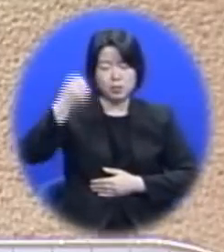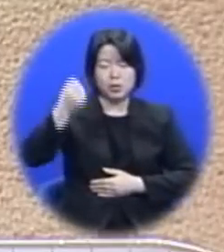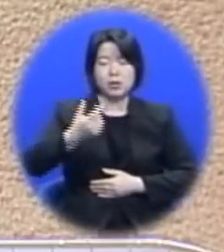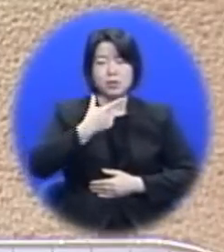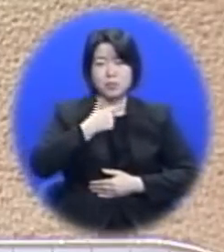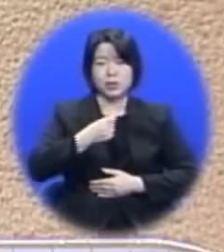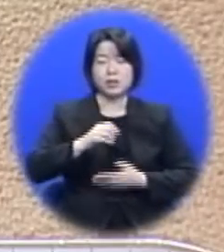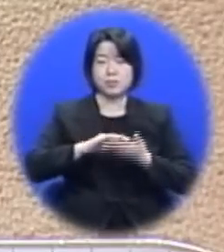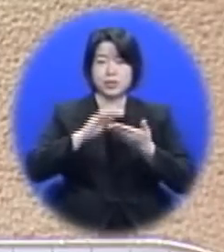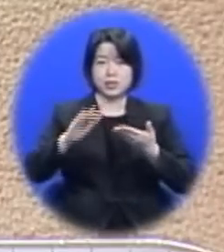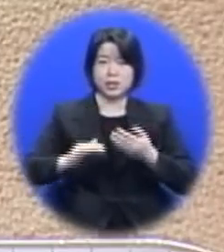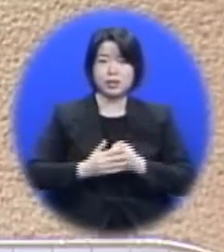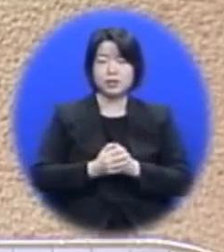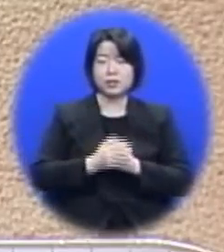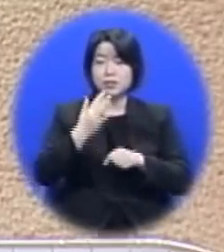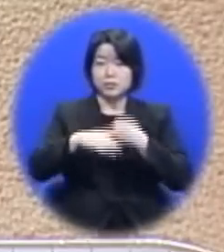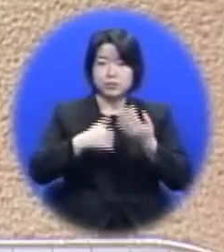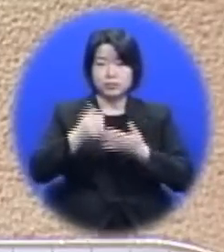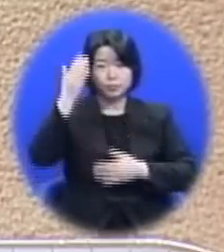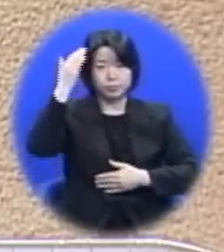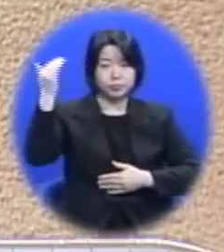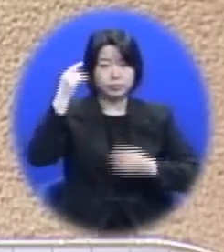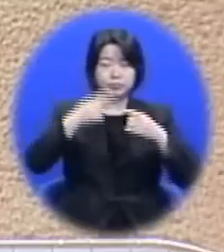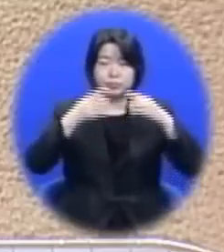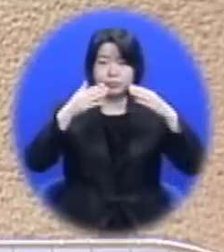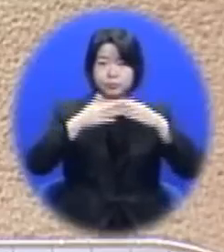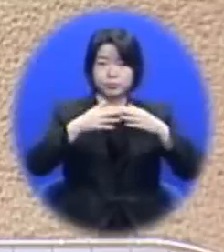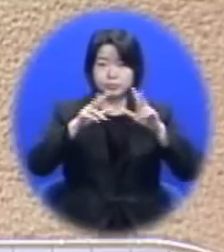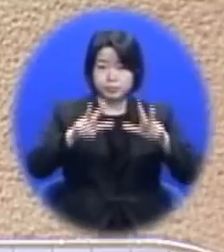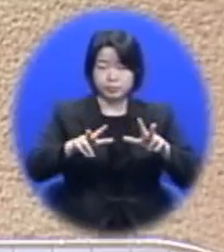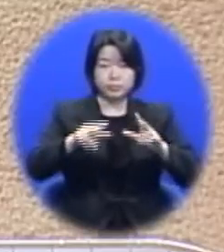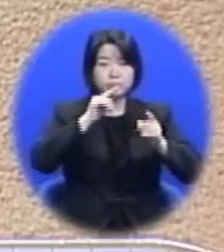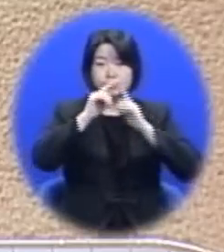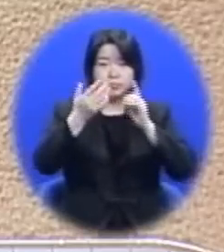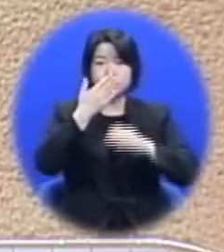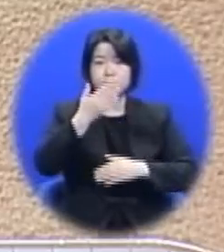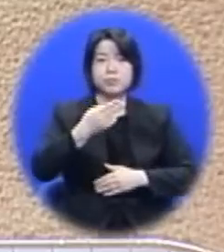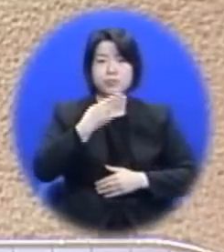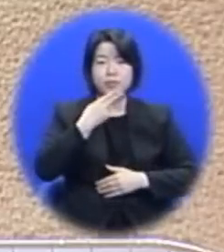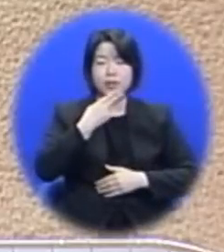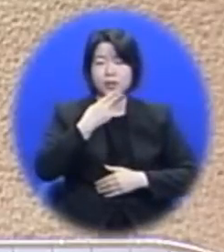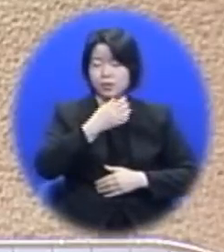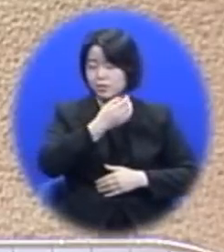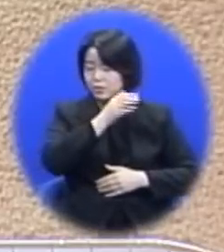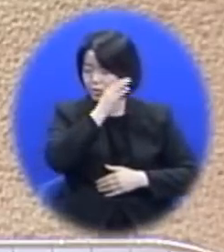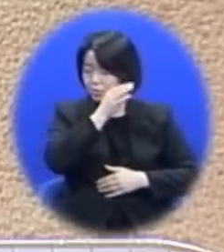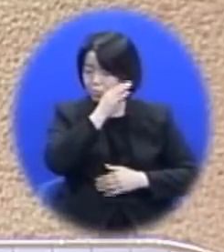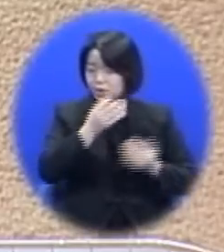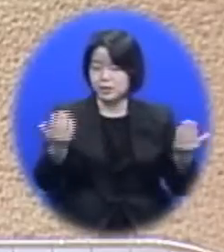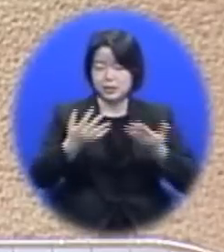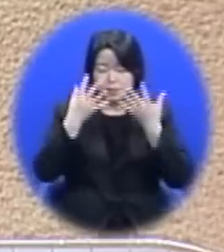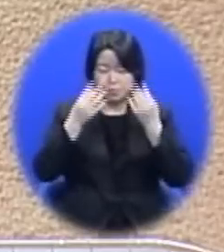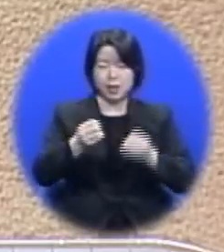원합니다. 하나님, 한국교회가 지금 말할 수 없이 수치스러운 일이 많지만